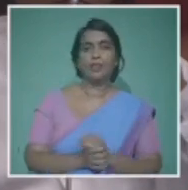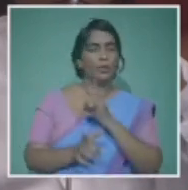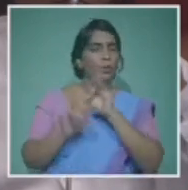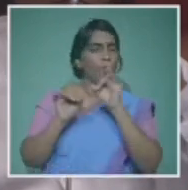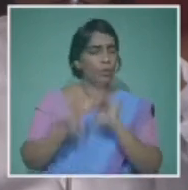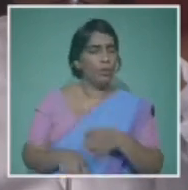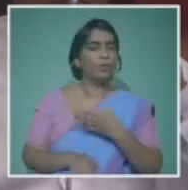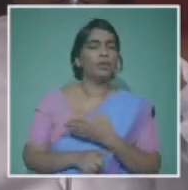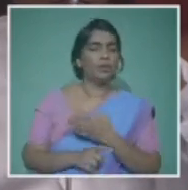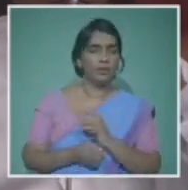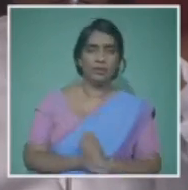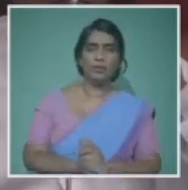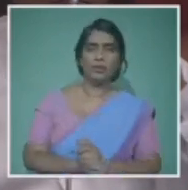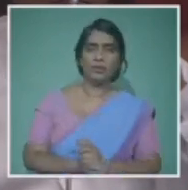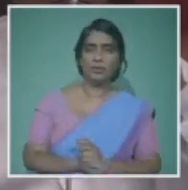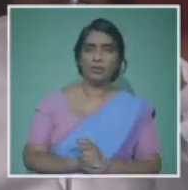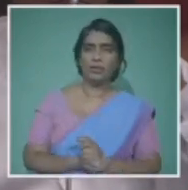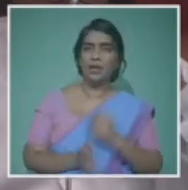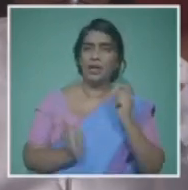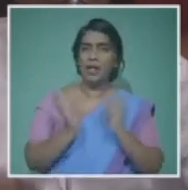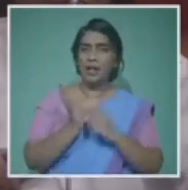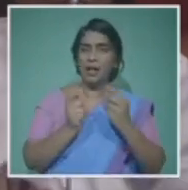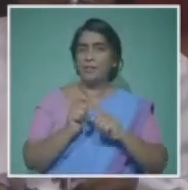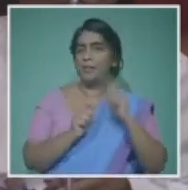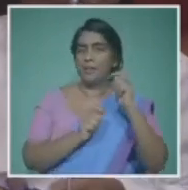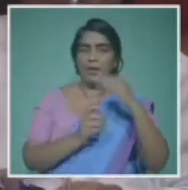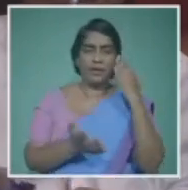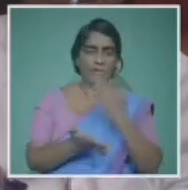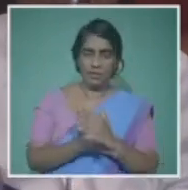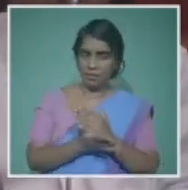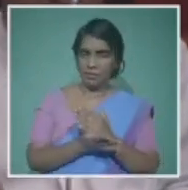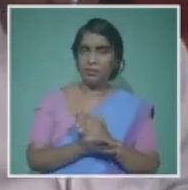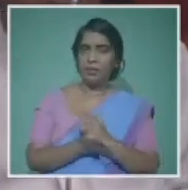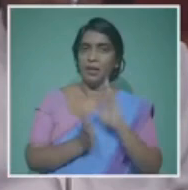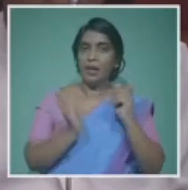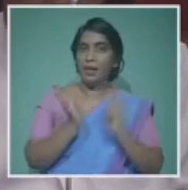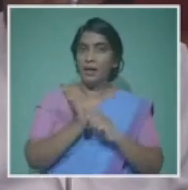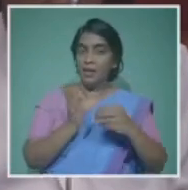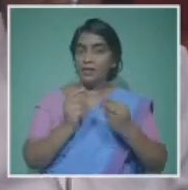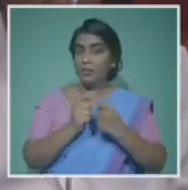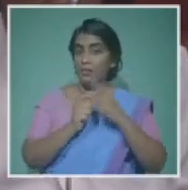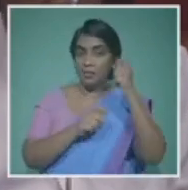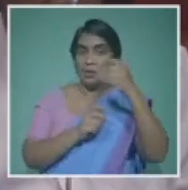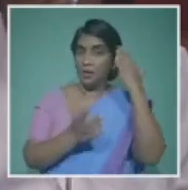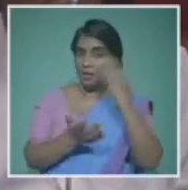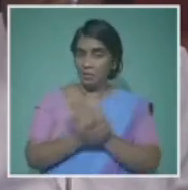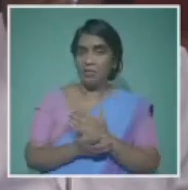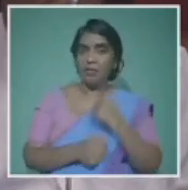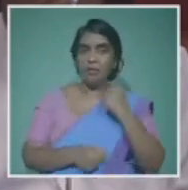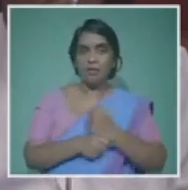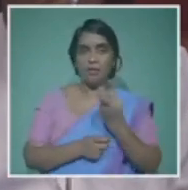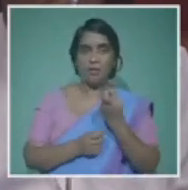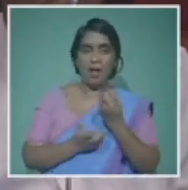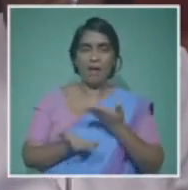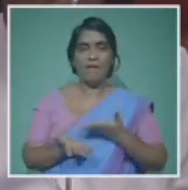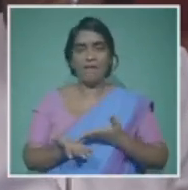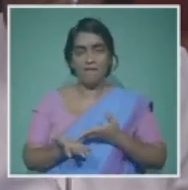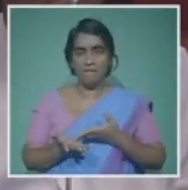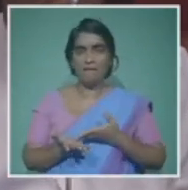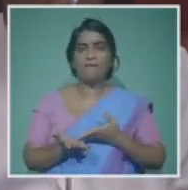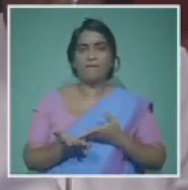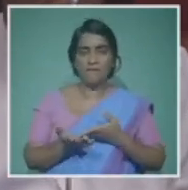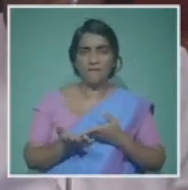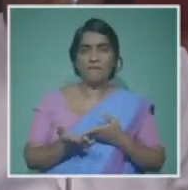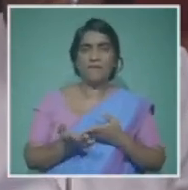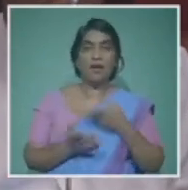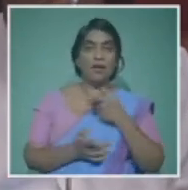Mewijit, dang naik ke mana rata lah. Ini naik ke mana rata lisa adot bunda saldi ateh tiro.